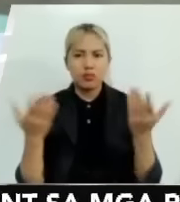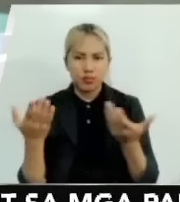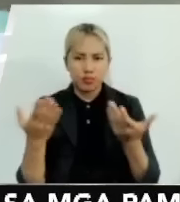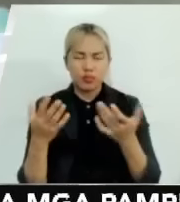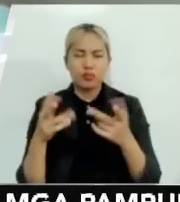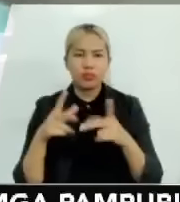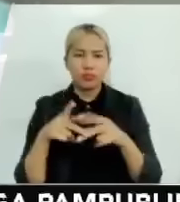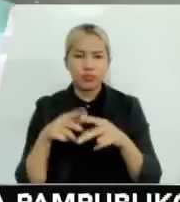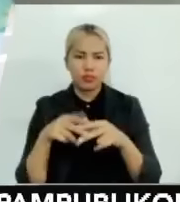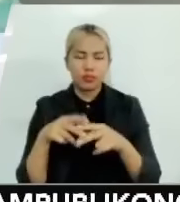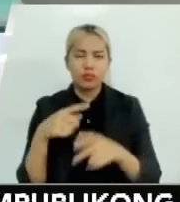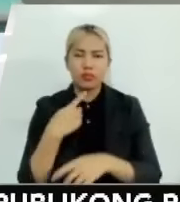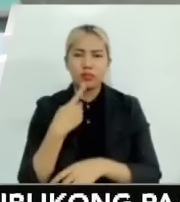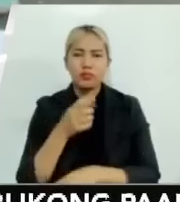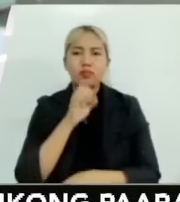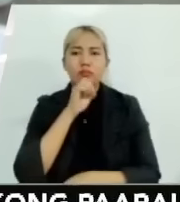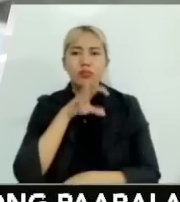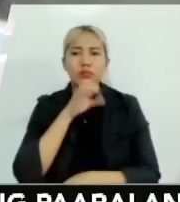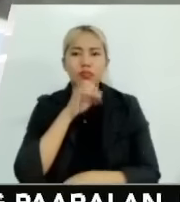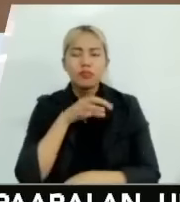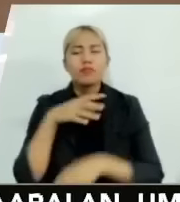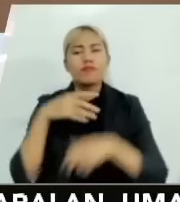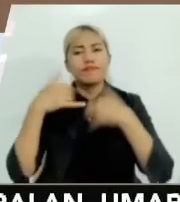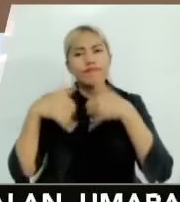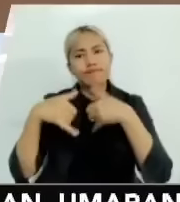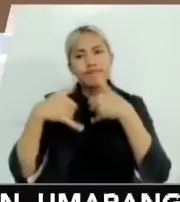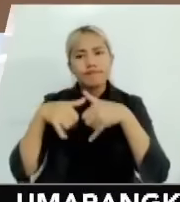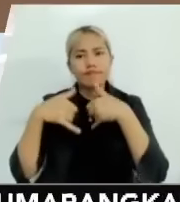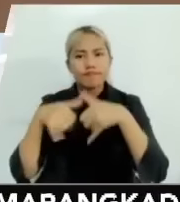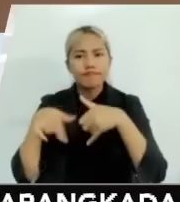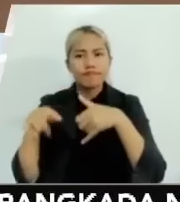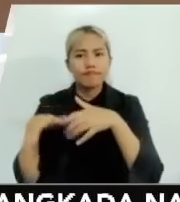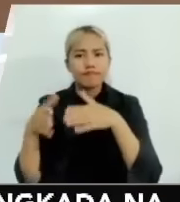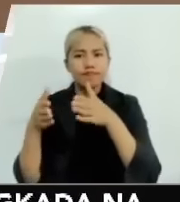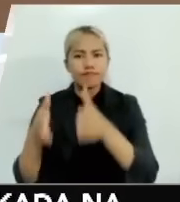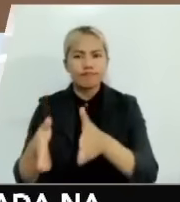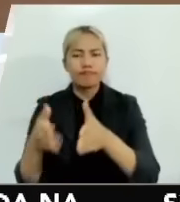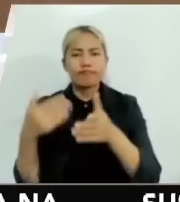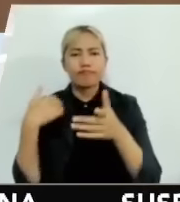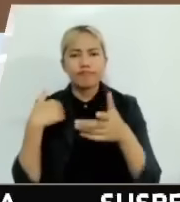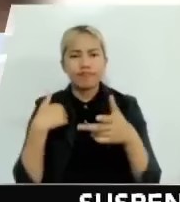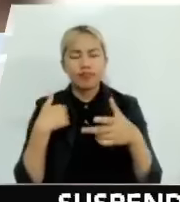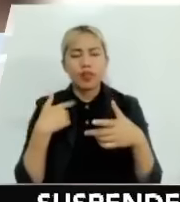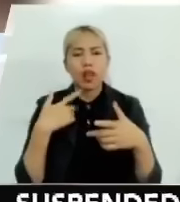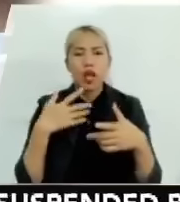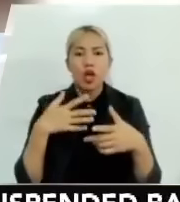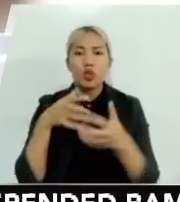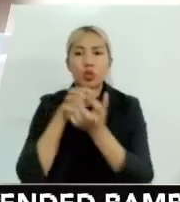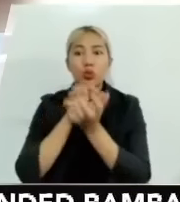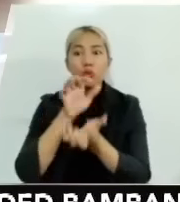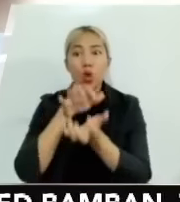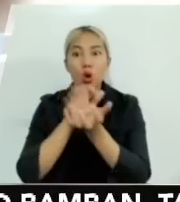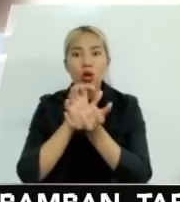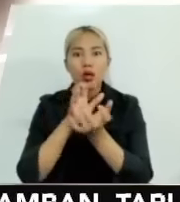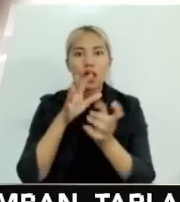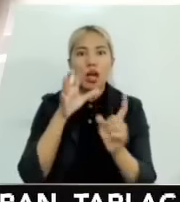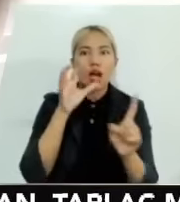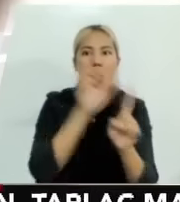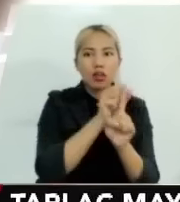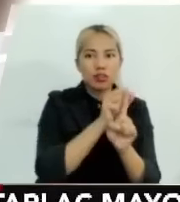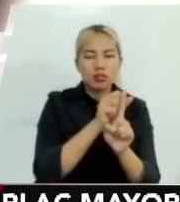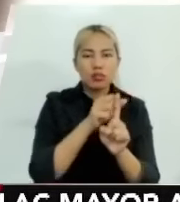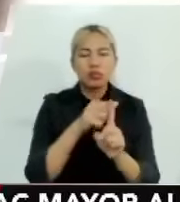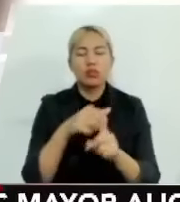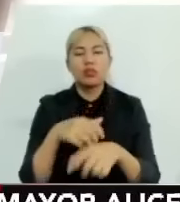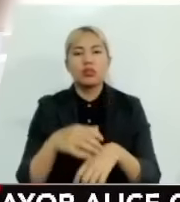kanyang lola, naglalaro lang ang kanyang apo sa gilid ng kalsada nang bigla siyang atakihin ng aso. Nagtagtagbuhan ng mga bata dyan tapos